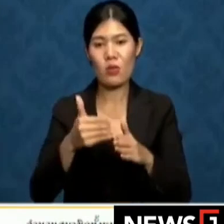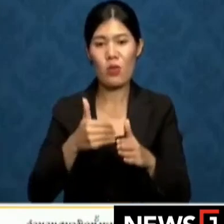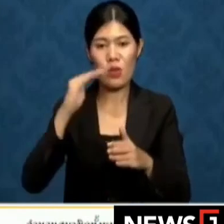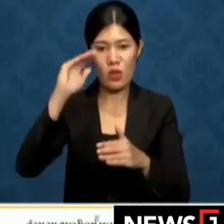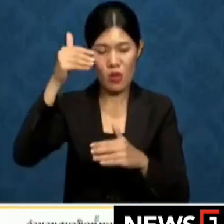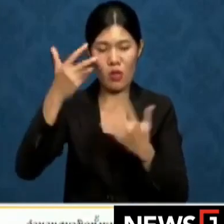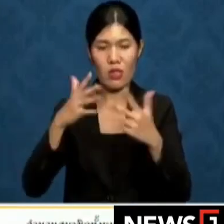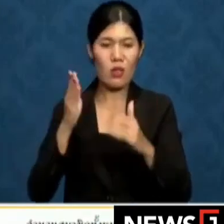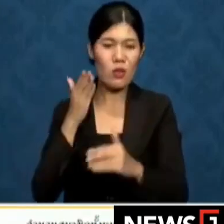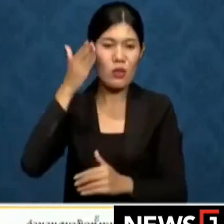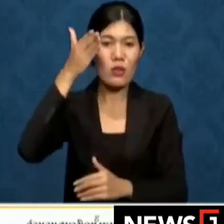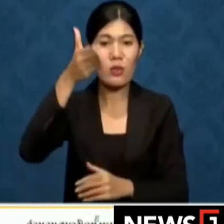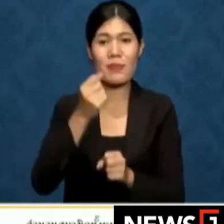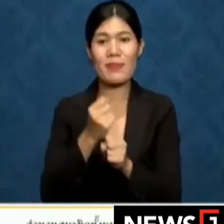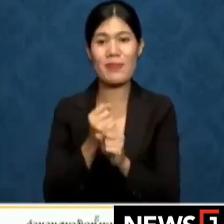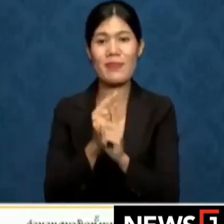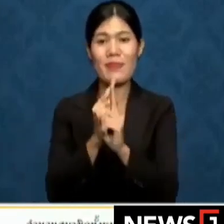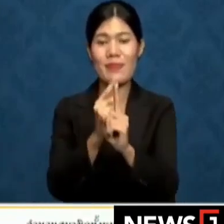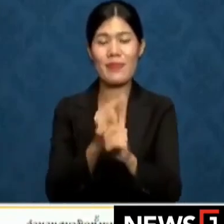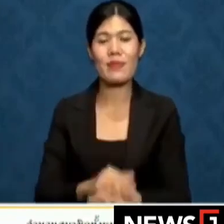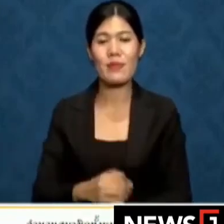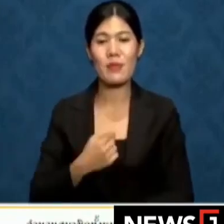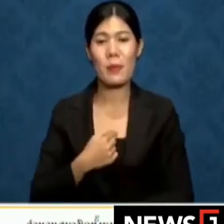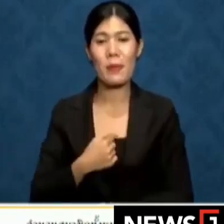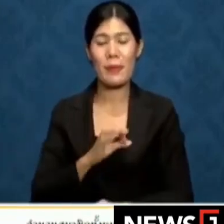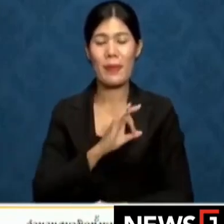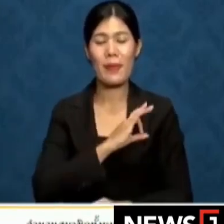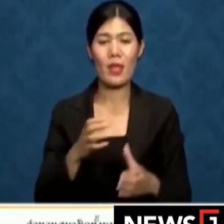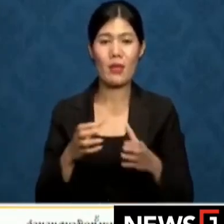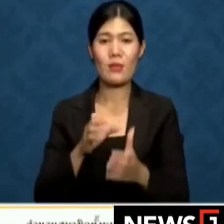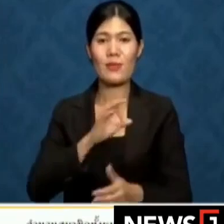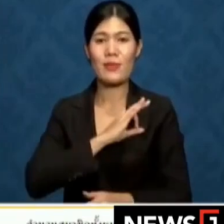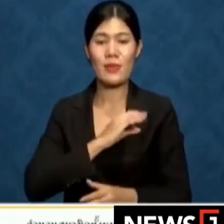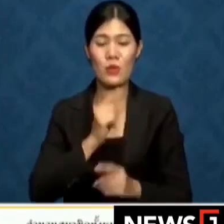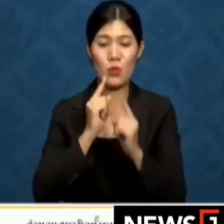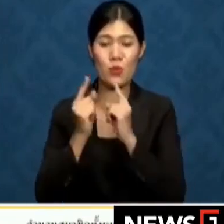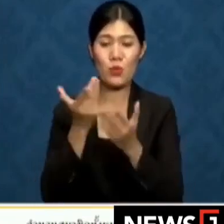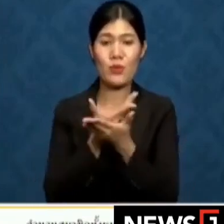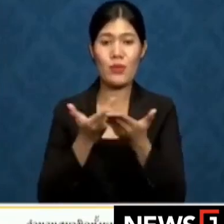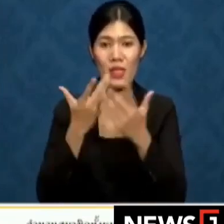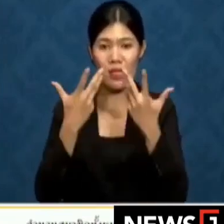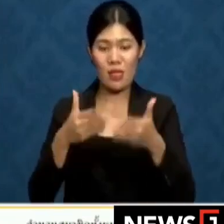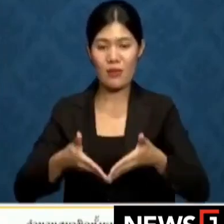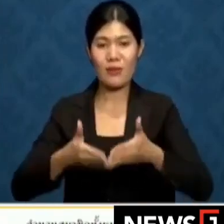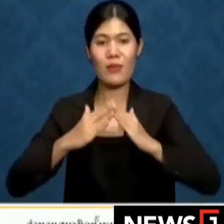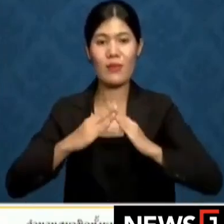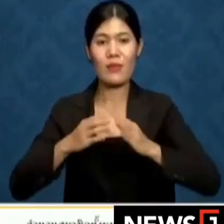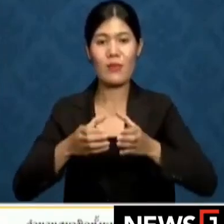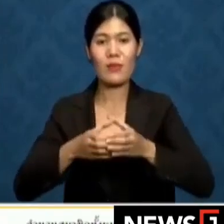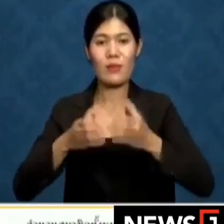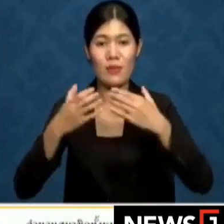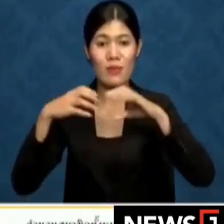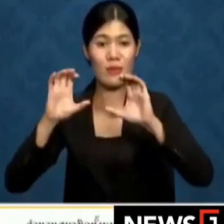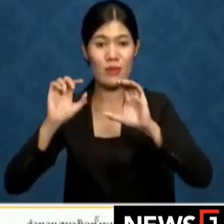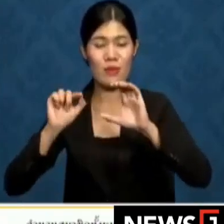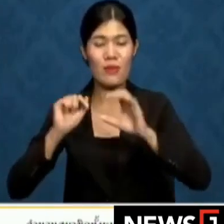รับบริการในธุรกรรมต่างๆเป็นกลไกในการช่วยลดบุคลากรภาครัฐได้ส่วนการกู้นะ